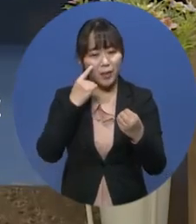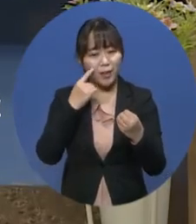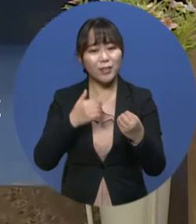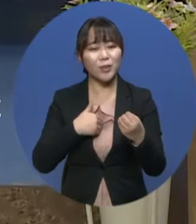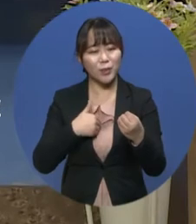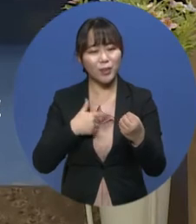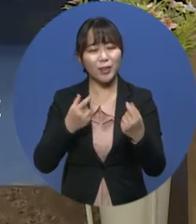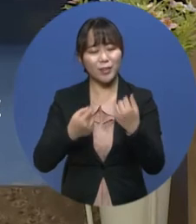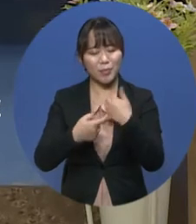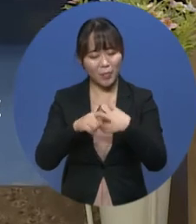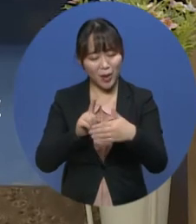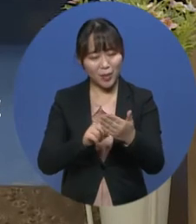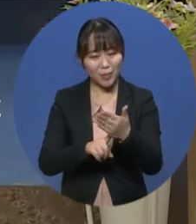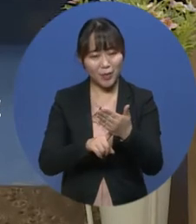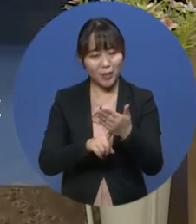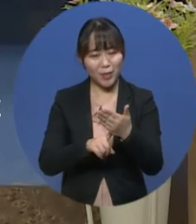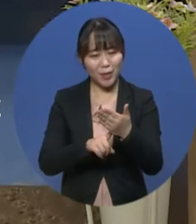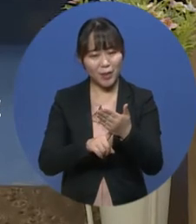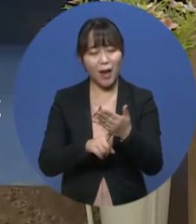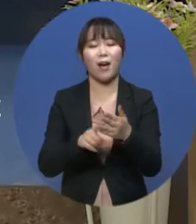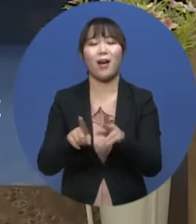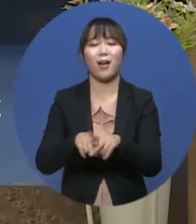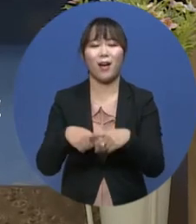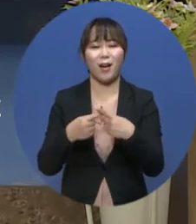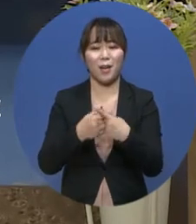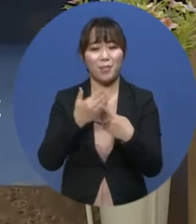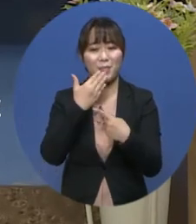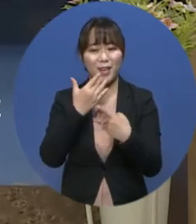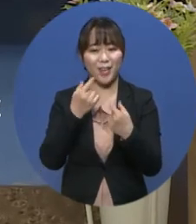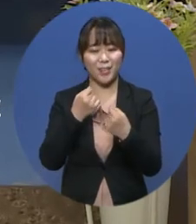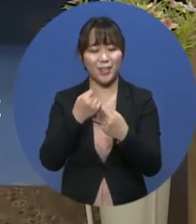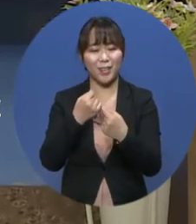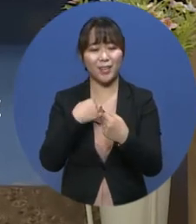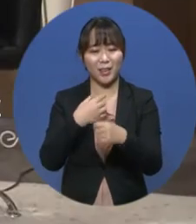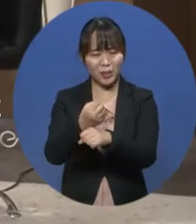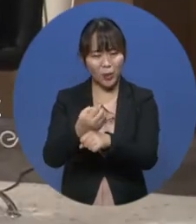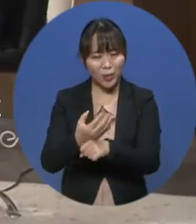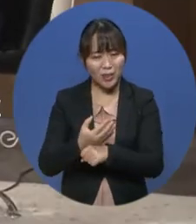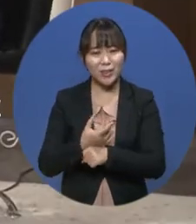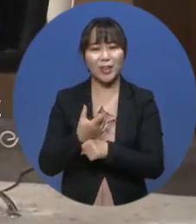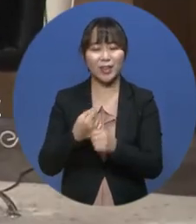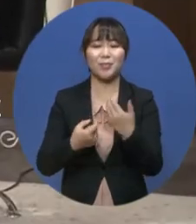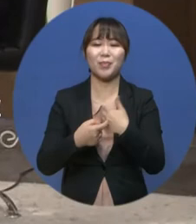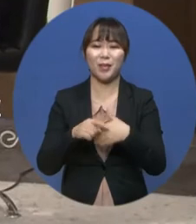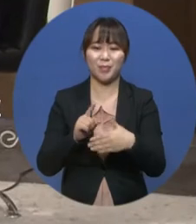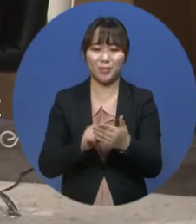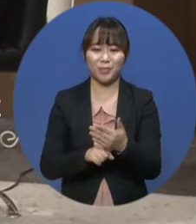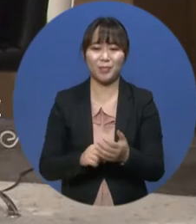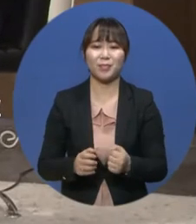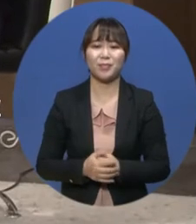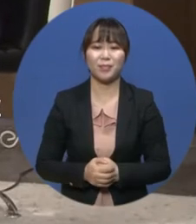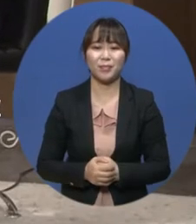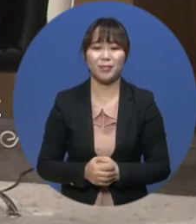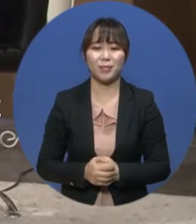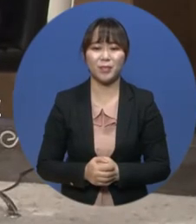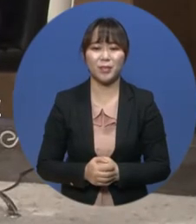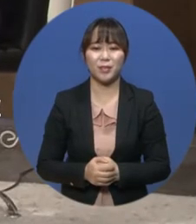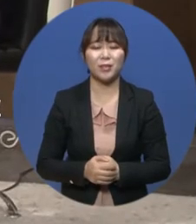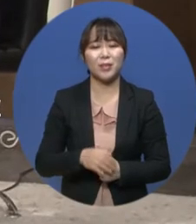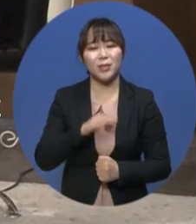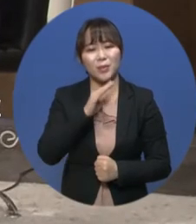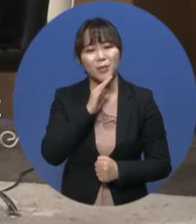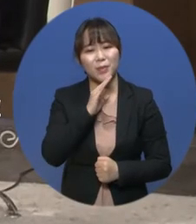저도 그 마음이 왠지 뭔지 알 것 같은 그 마음이 또 전해지는 것 같아요 그래서 네 그런 마음이 어서 굉장히